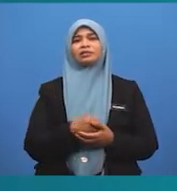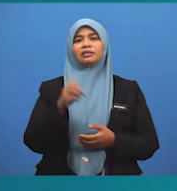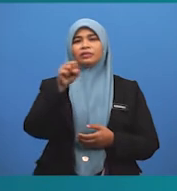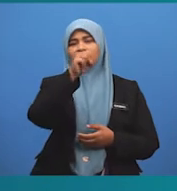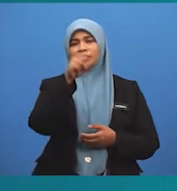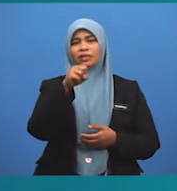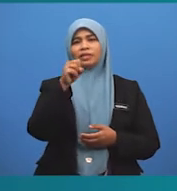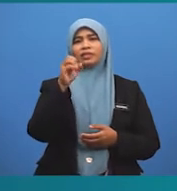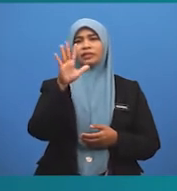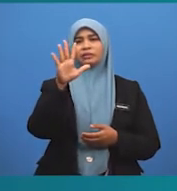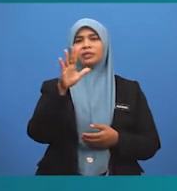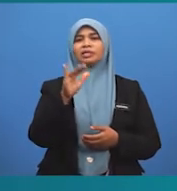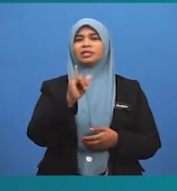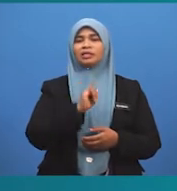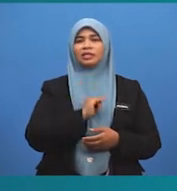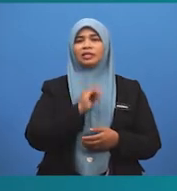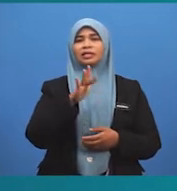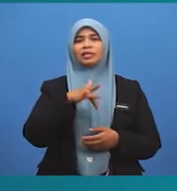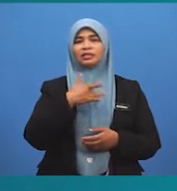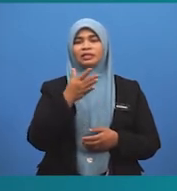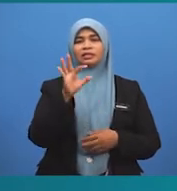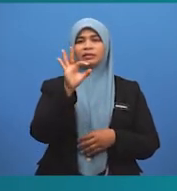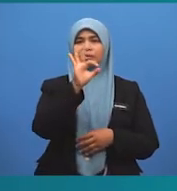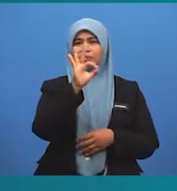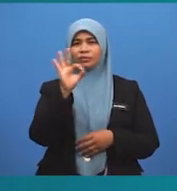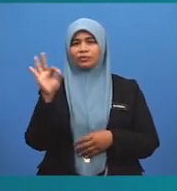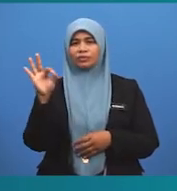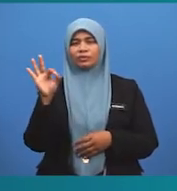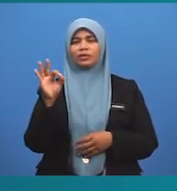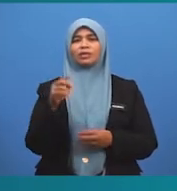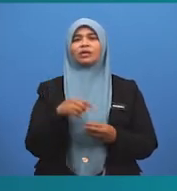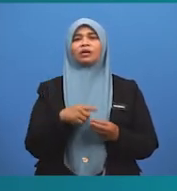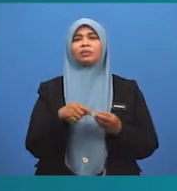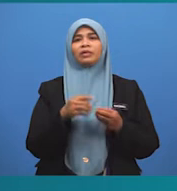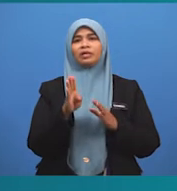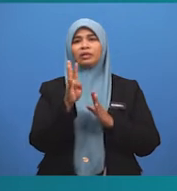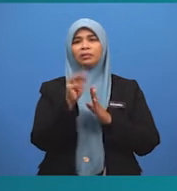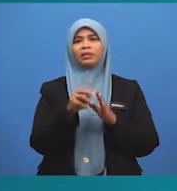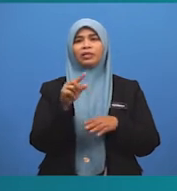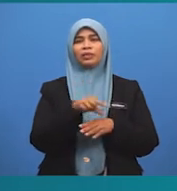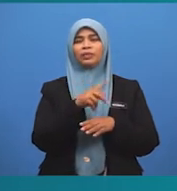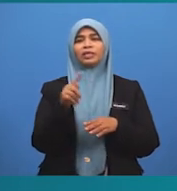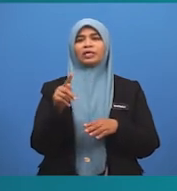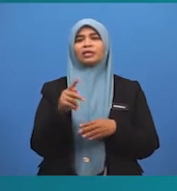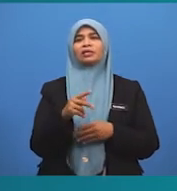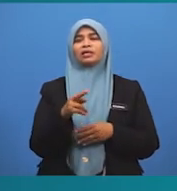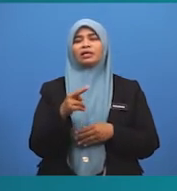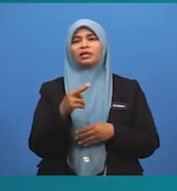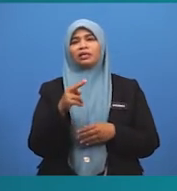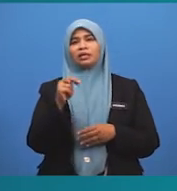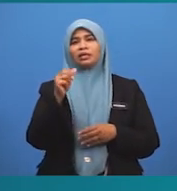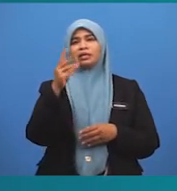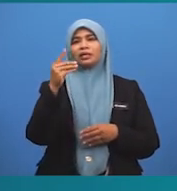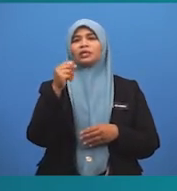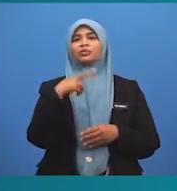Soalan 5. Saya berasa ruang kosong apabila menggunakan